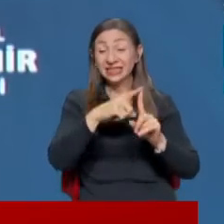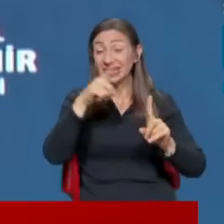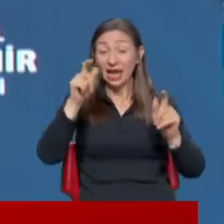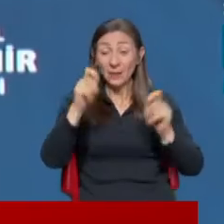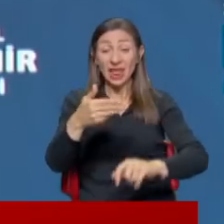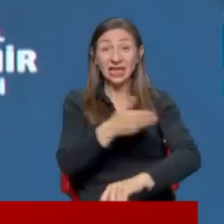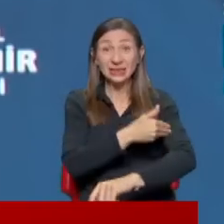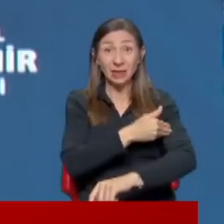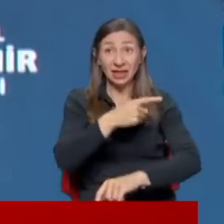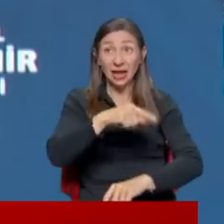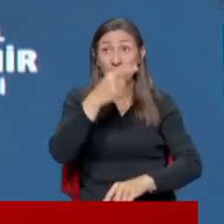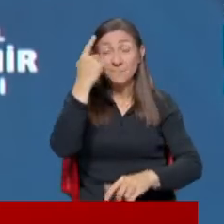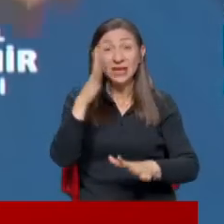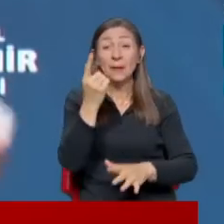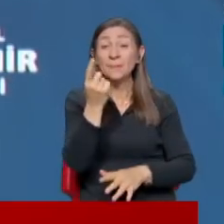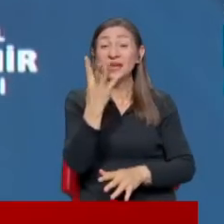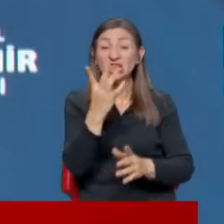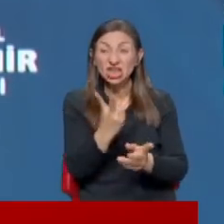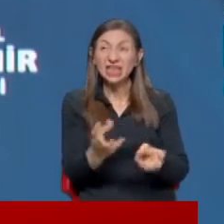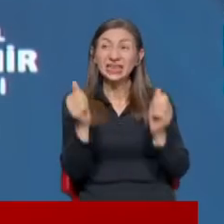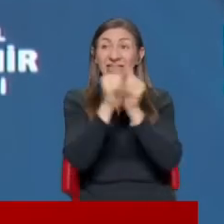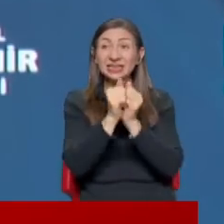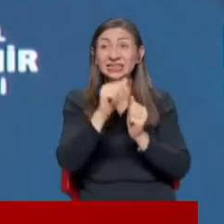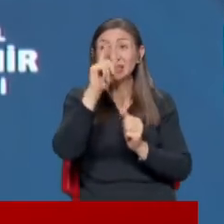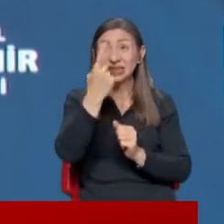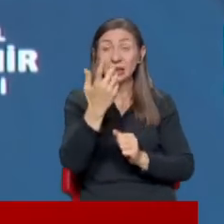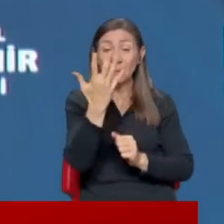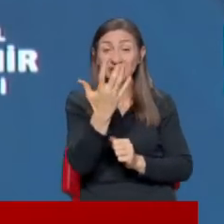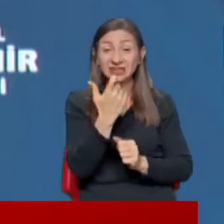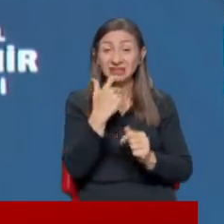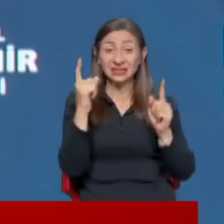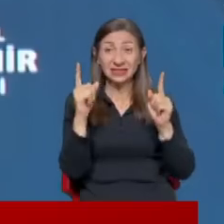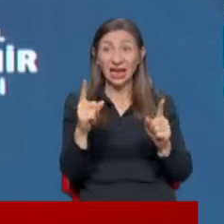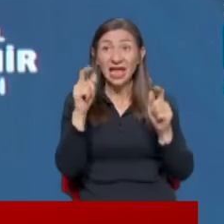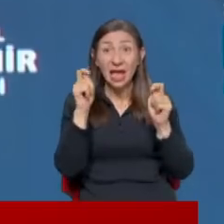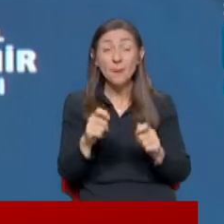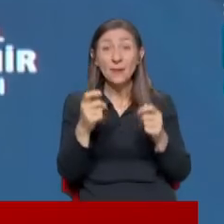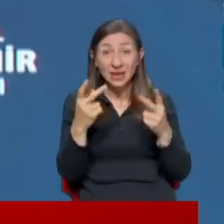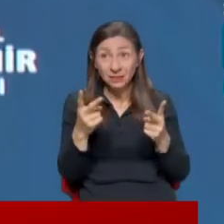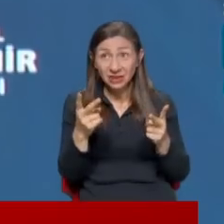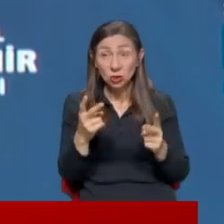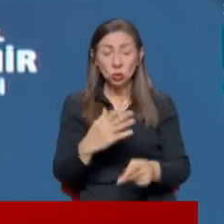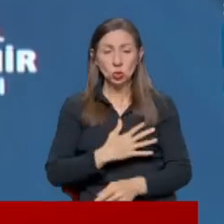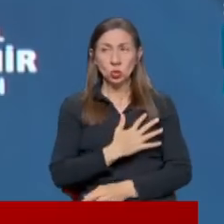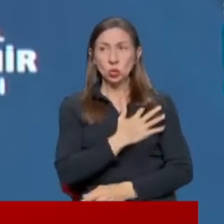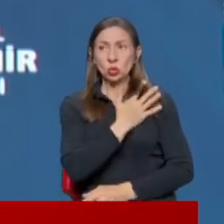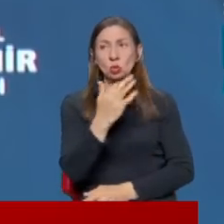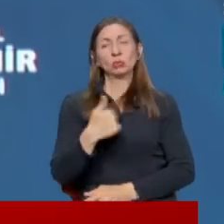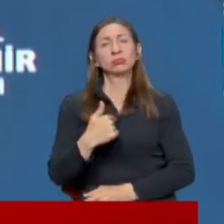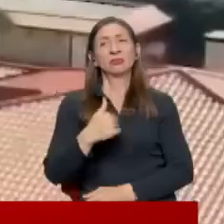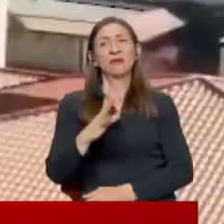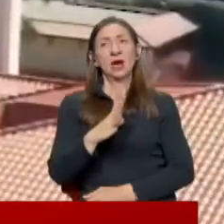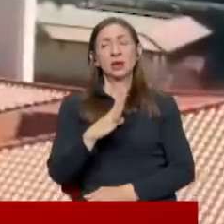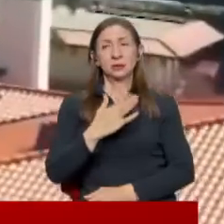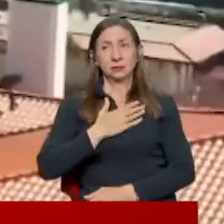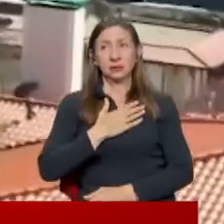yapılan hizmetlerin belki de birkaç katını sadece 5 yılda yapabilmenin gururunu ve onurunu yaşıyor